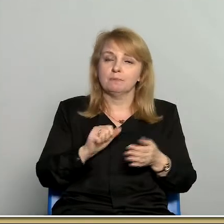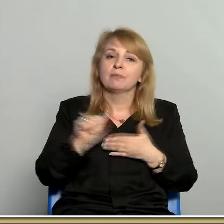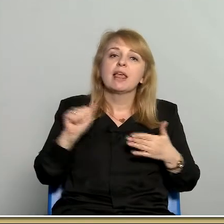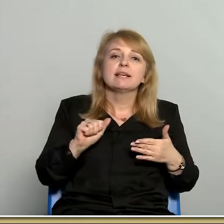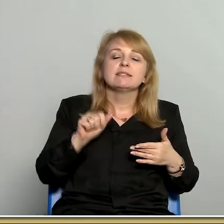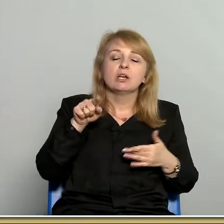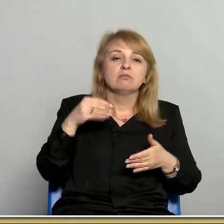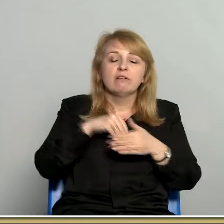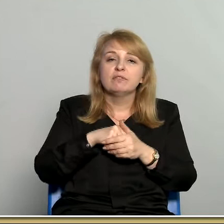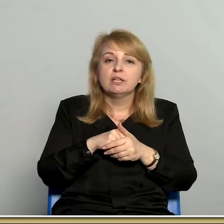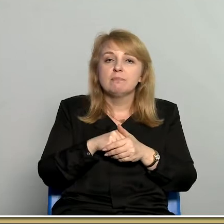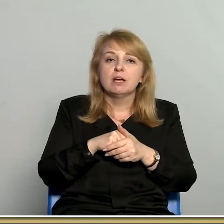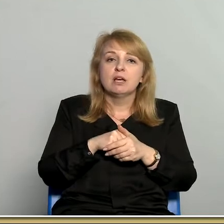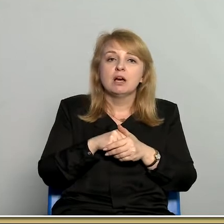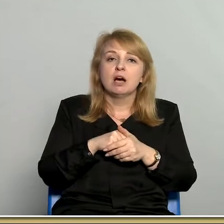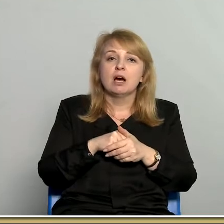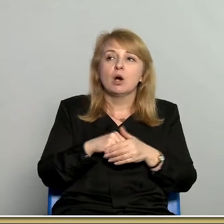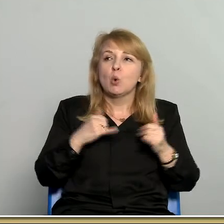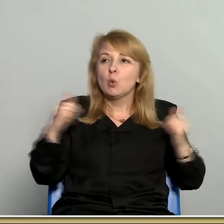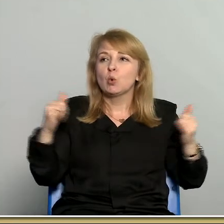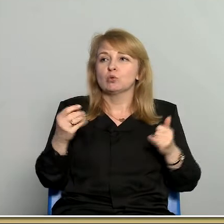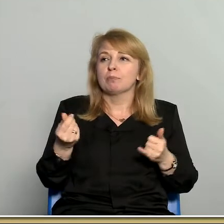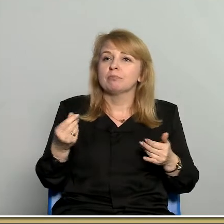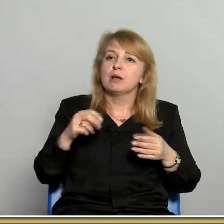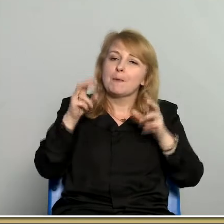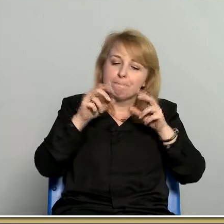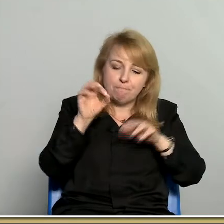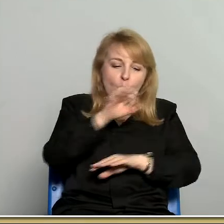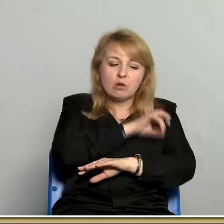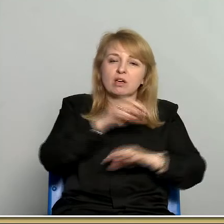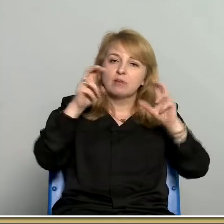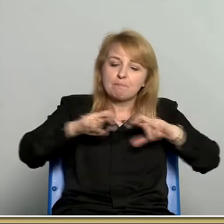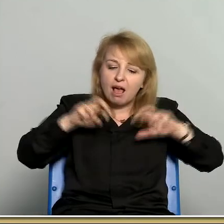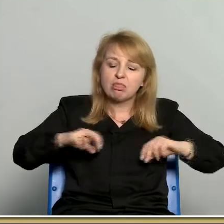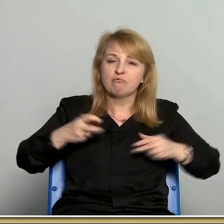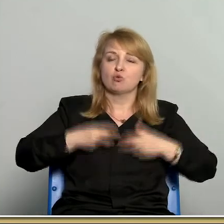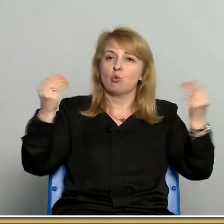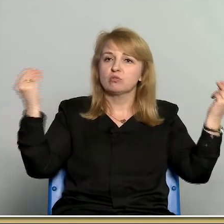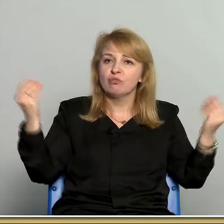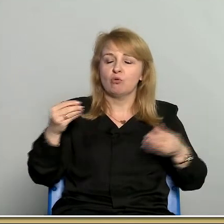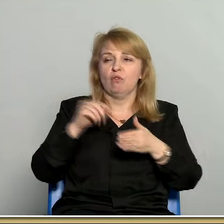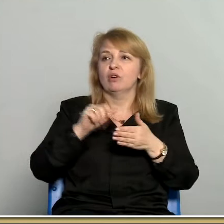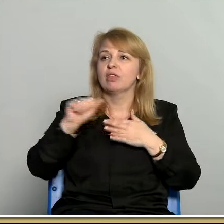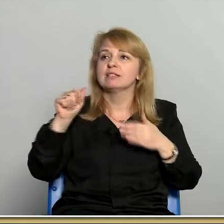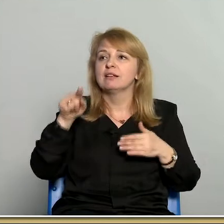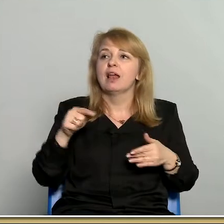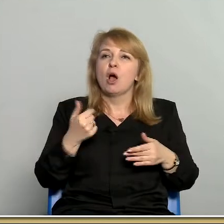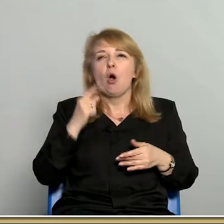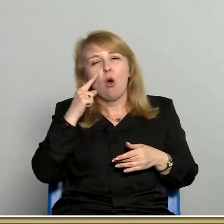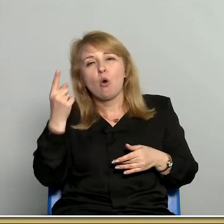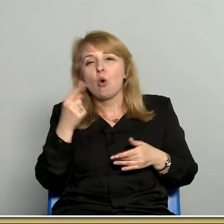To są bony na projekty badawcze rozwojowe, które będą udzielane dla przedsiębiorców w kwocie prawdopodobnie do 50